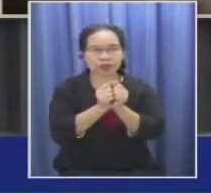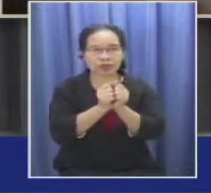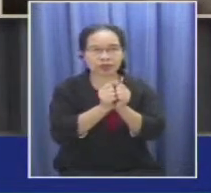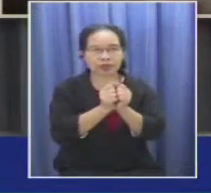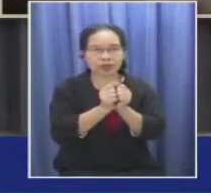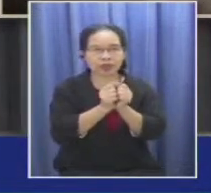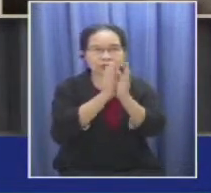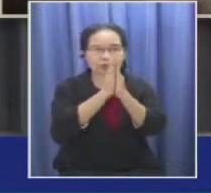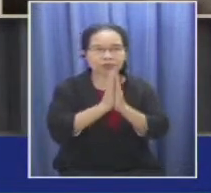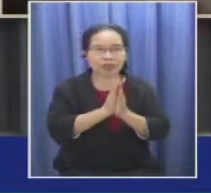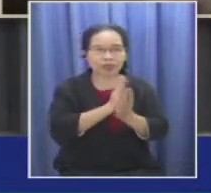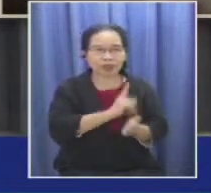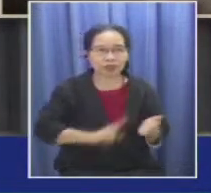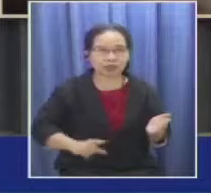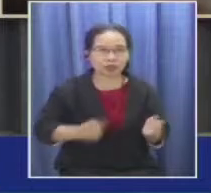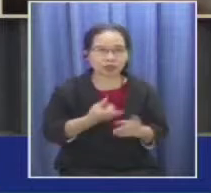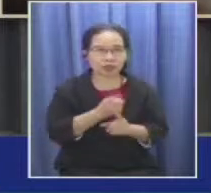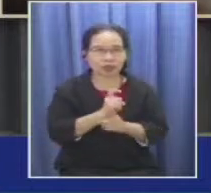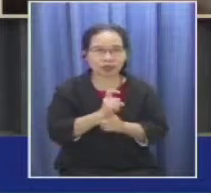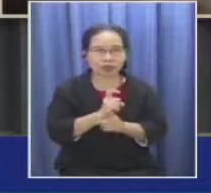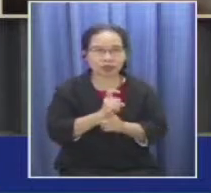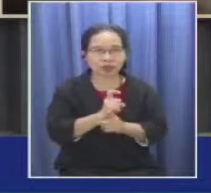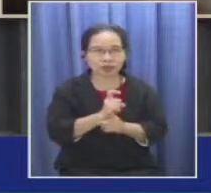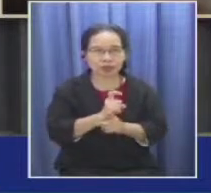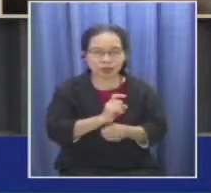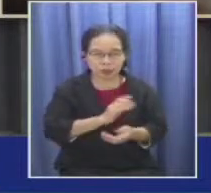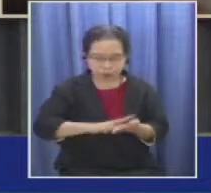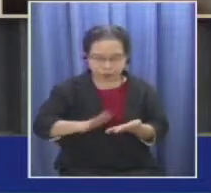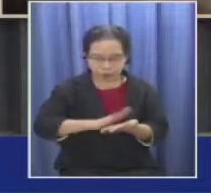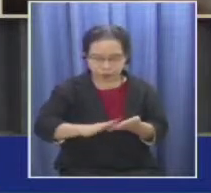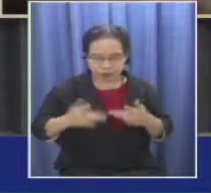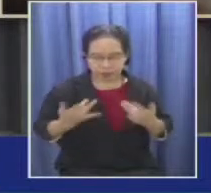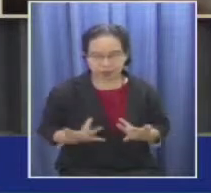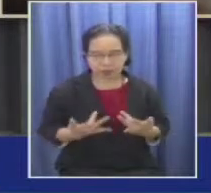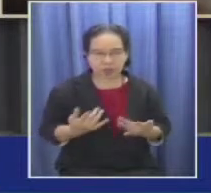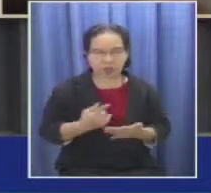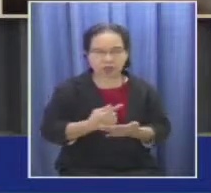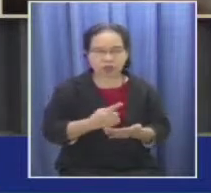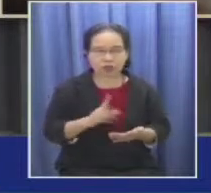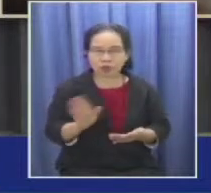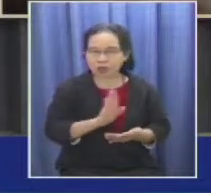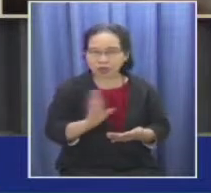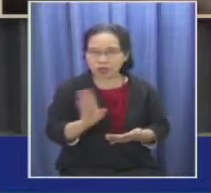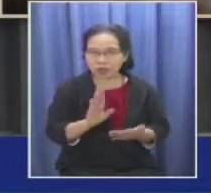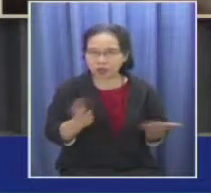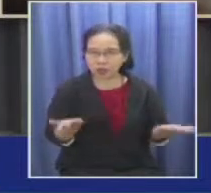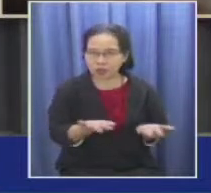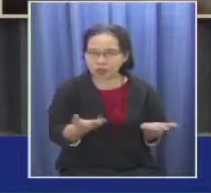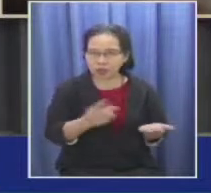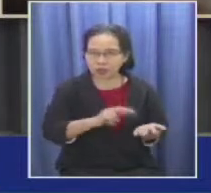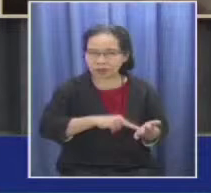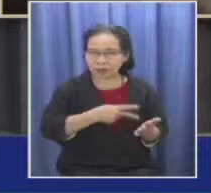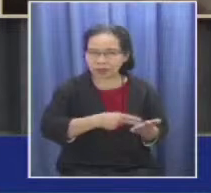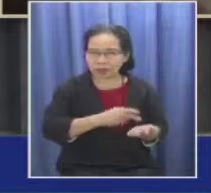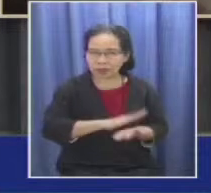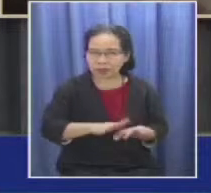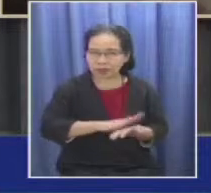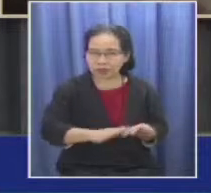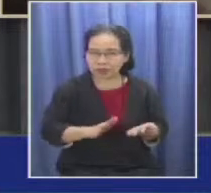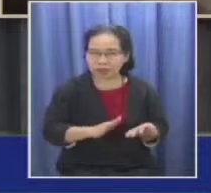no yɛdi kan hwɛ anim sɛ wɔakoma mu te yɛne deɛ wɔn tene Paul ka kyerɛ Timoteo